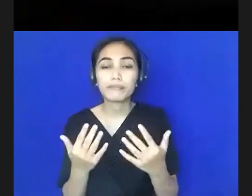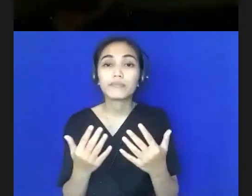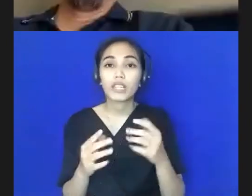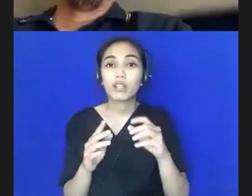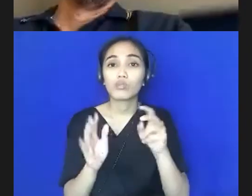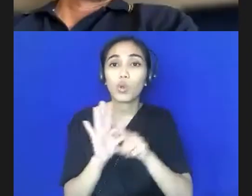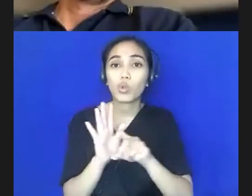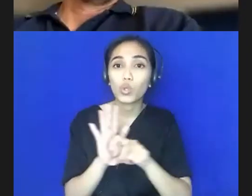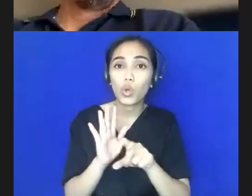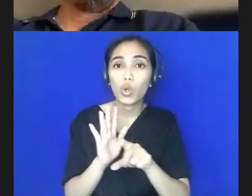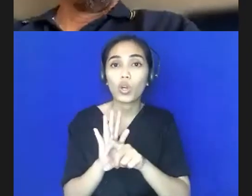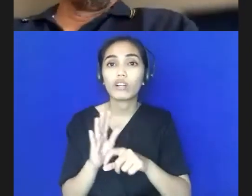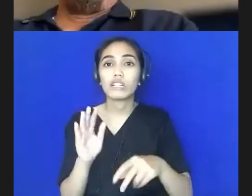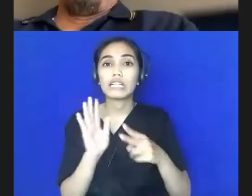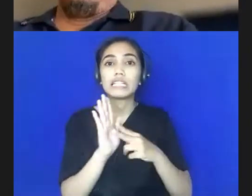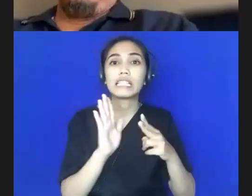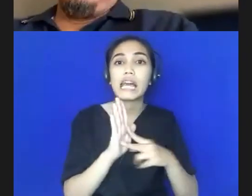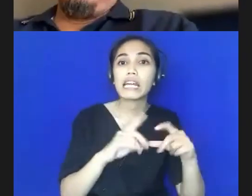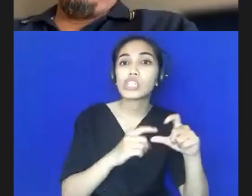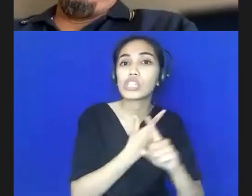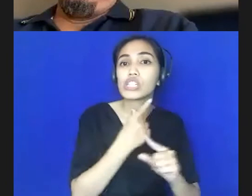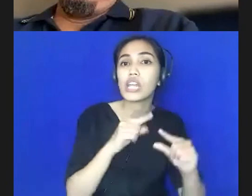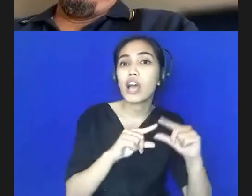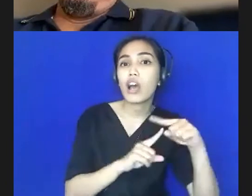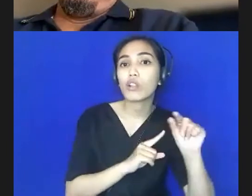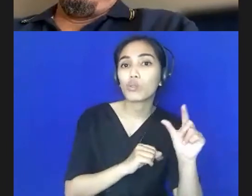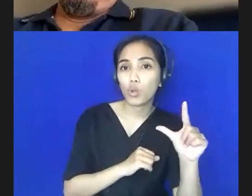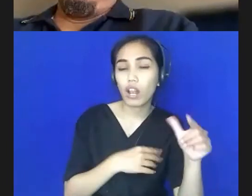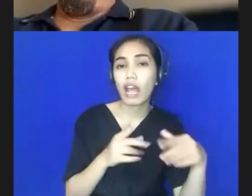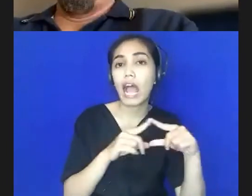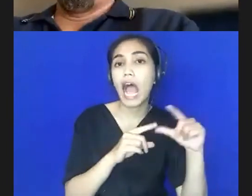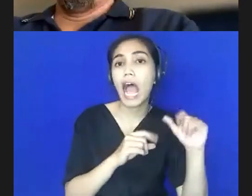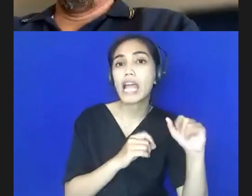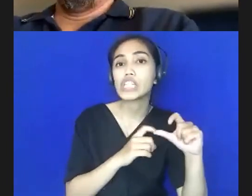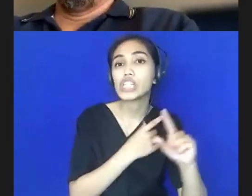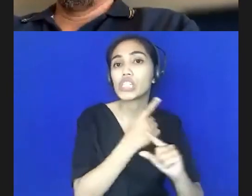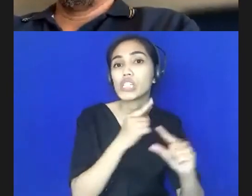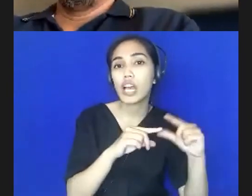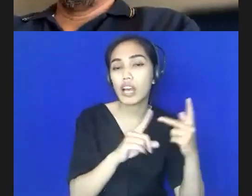misalnya Nasihatul Aisyah mempunyai program untuk